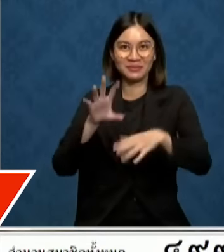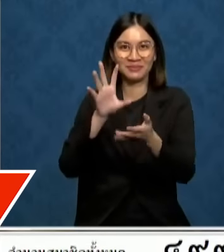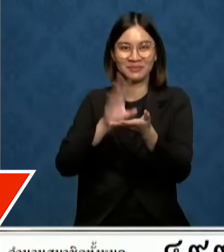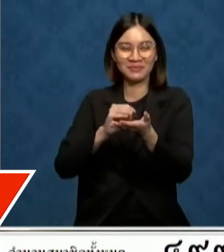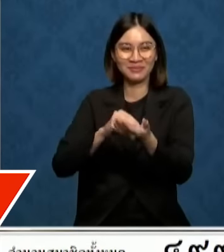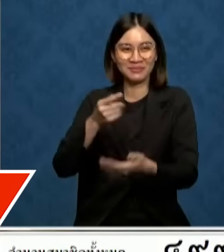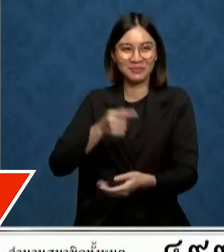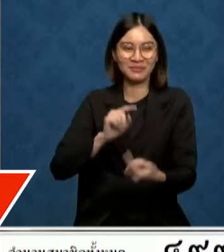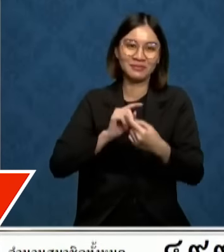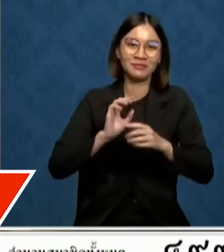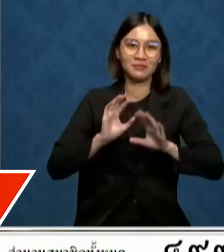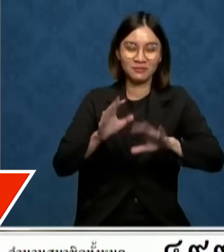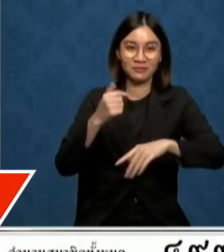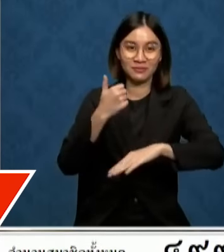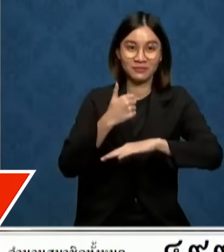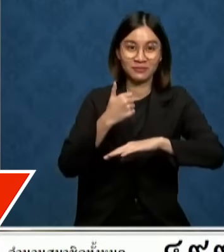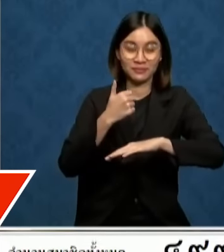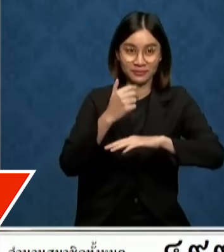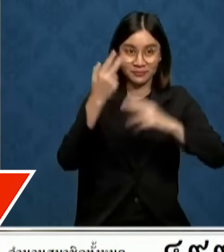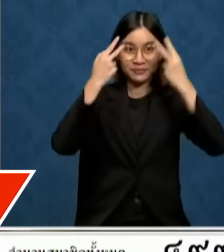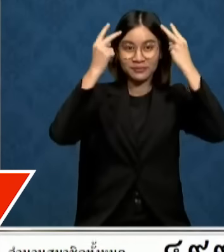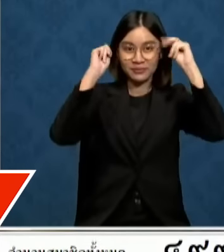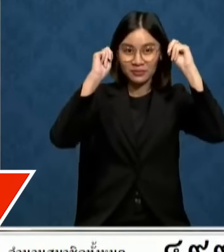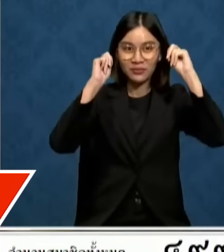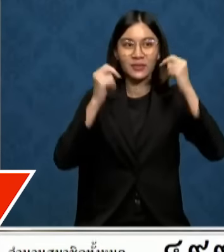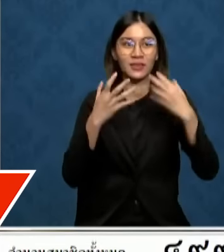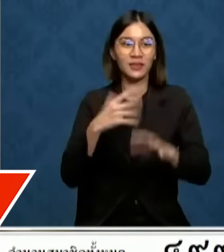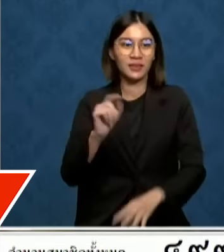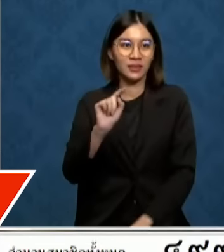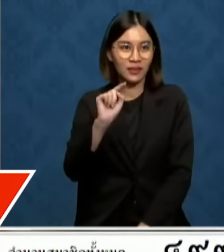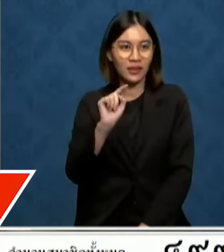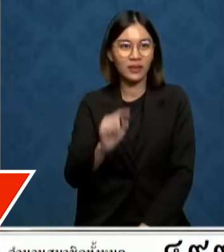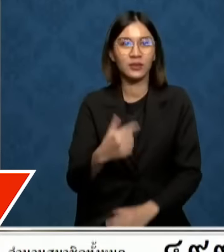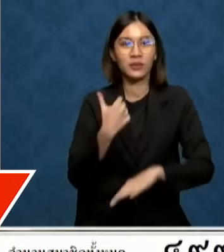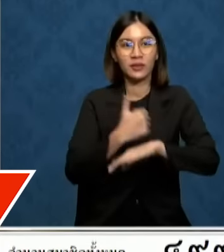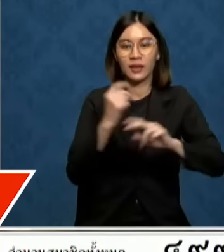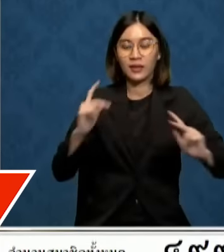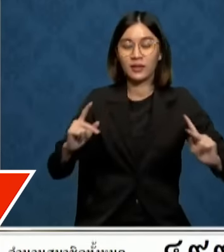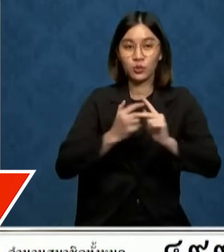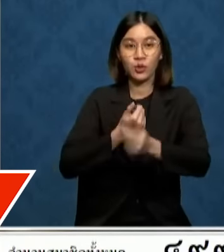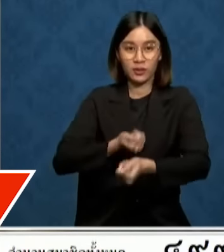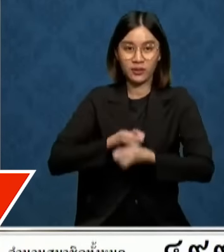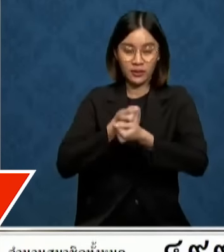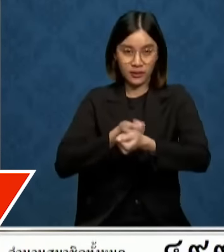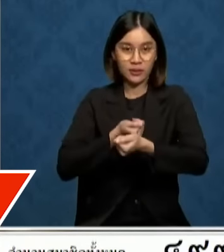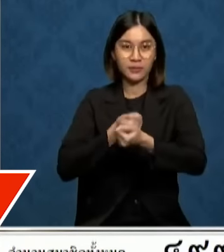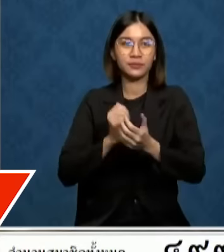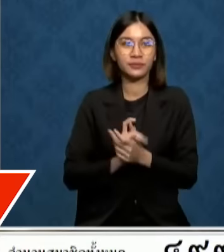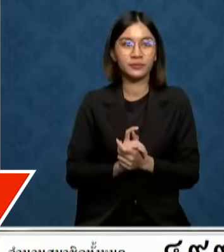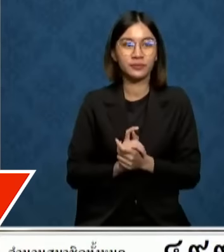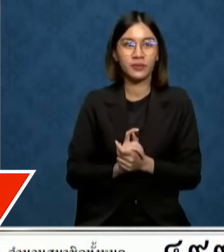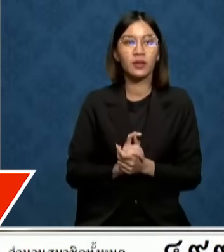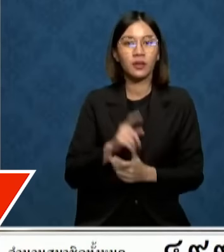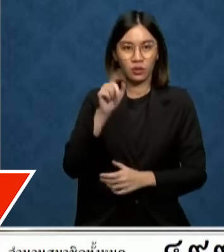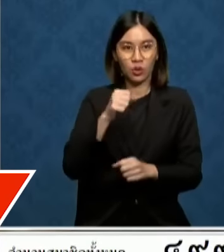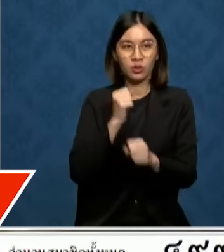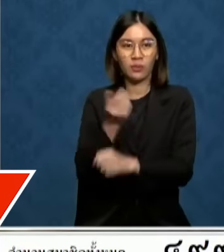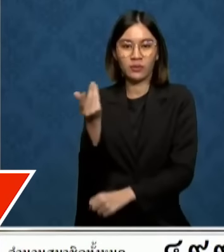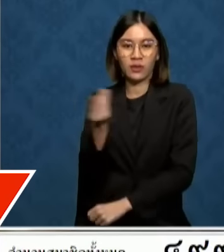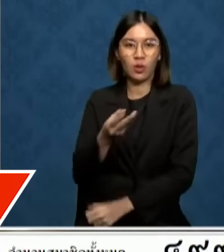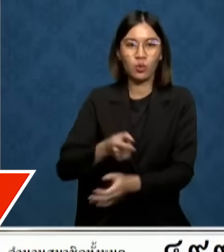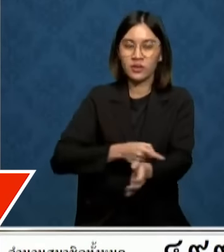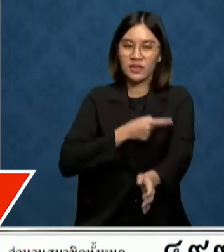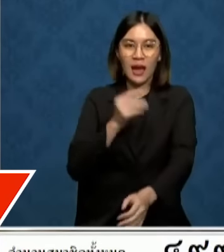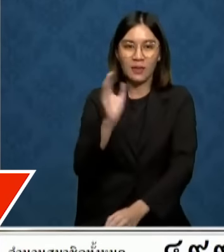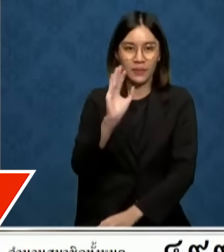ฝากไปยังนายกรัฐมนตรีนะครับรวมถึงอ่ารัฐมนตรีเกษตรและสหกรณ์ด้วยนะครับไว้ตรงนี้ี่ต้องไวกว่านี้ครับอย่าช้ากว่า